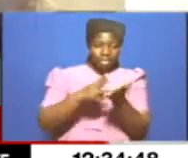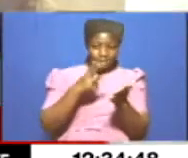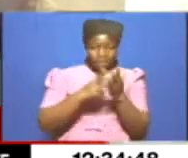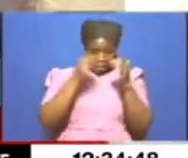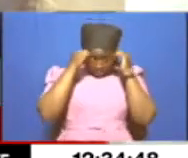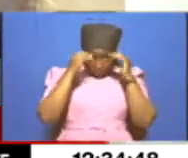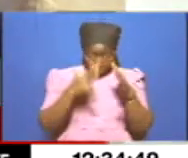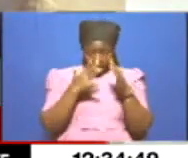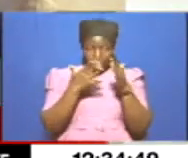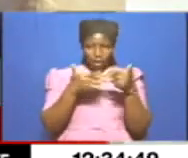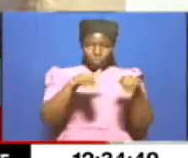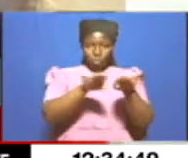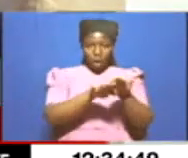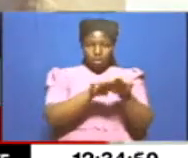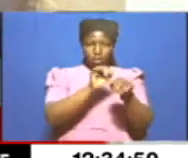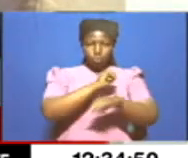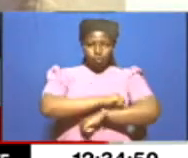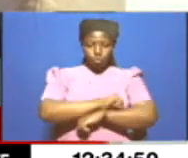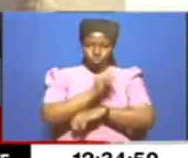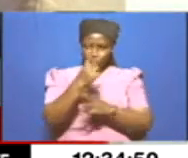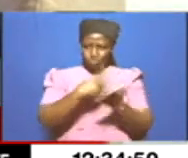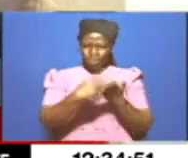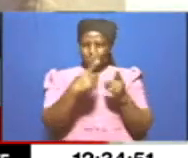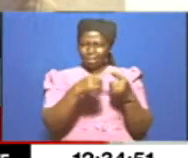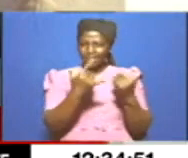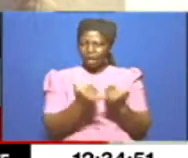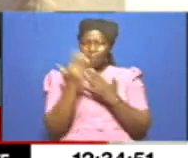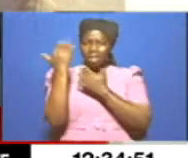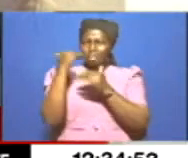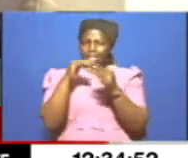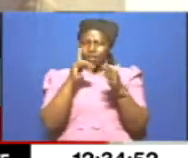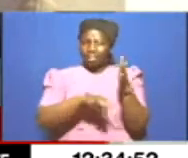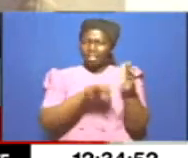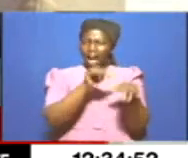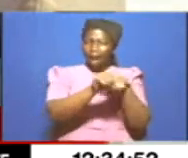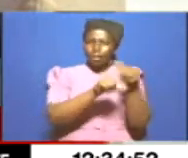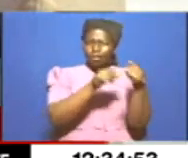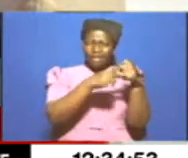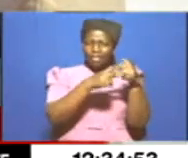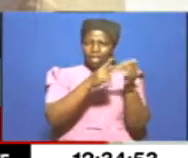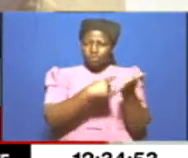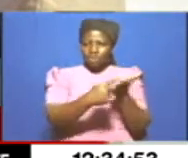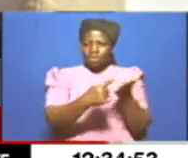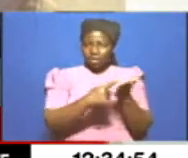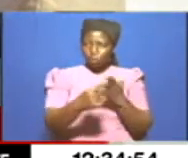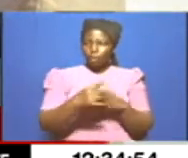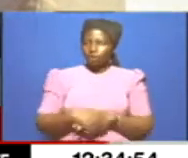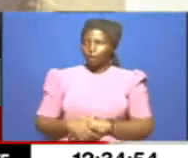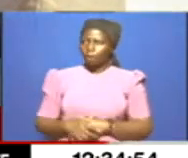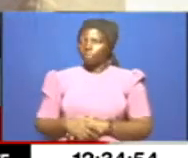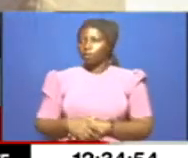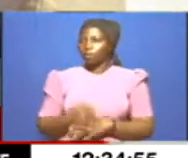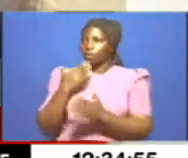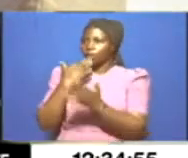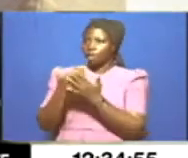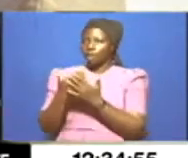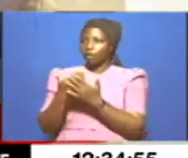2, lakini sasa hivi tunatarajia wanafunga kwa takriban wiki 7. Asante sana Nanzi, nashukuru